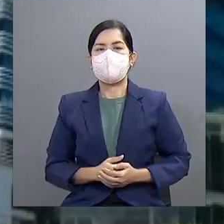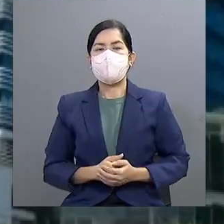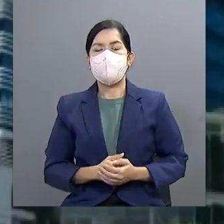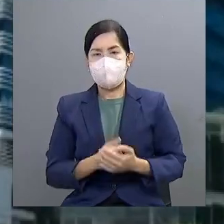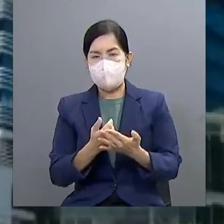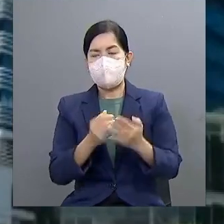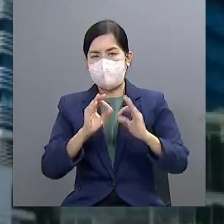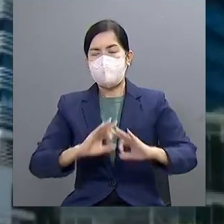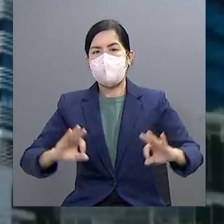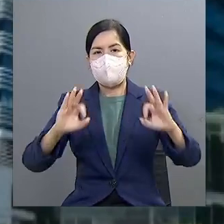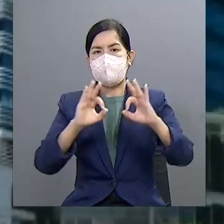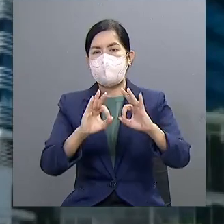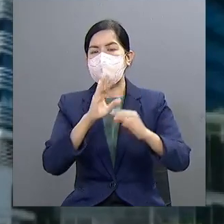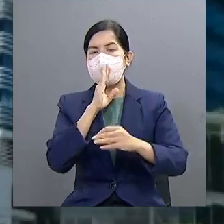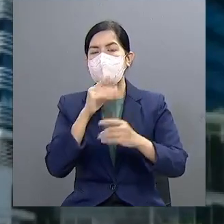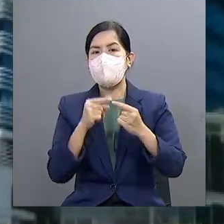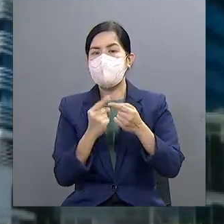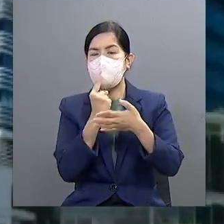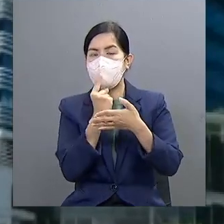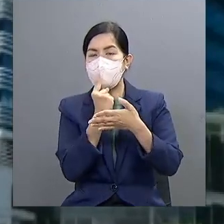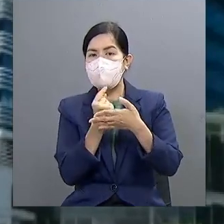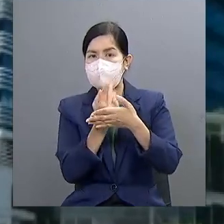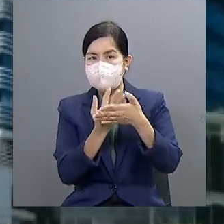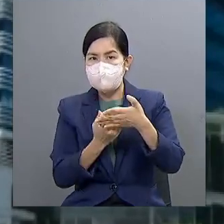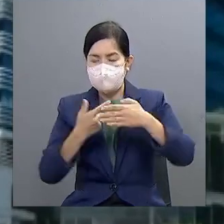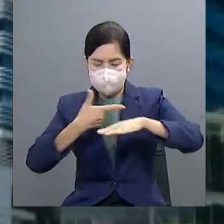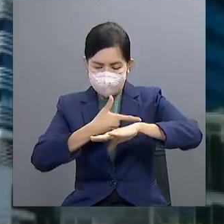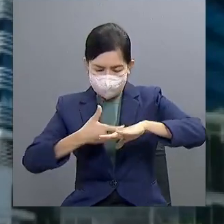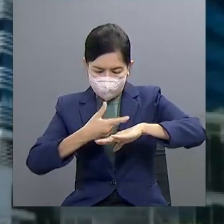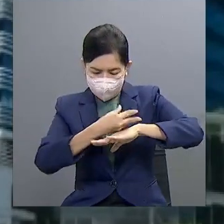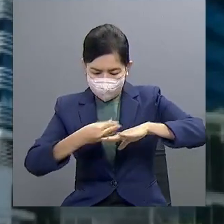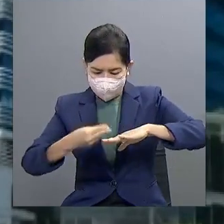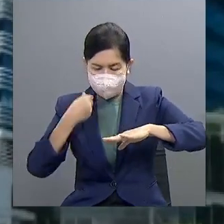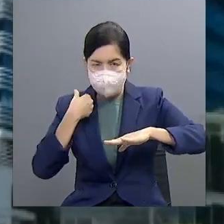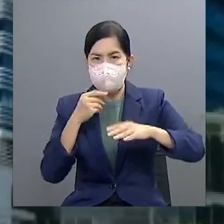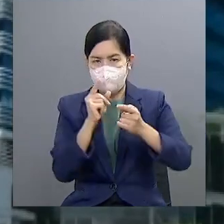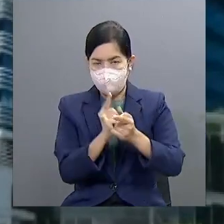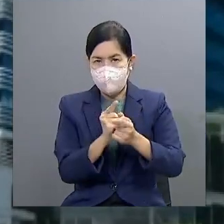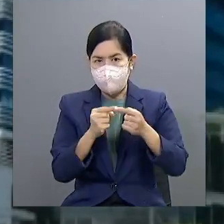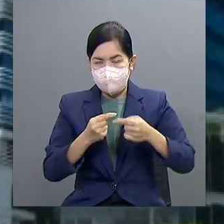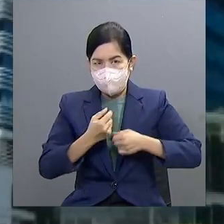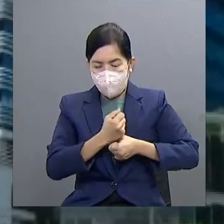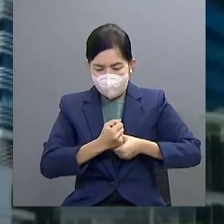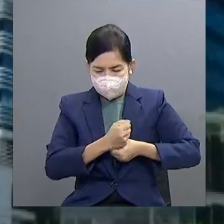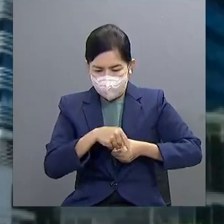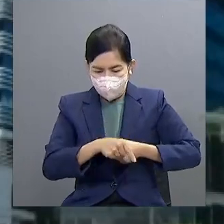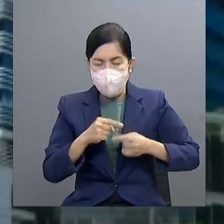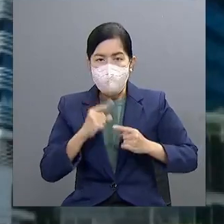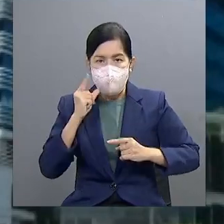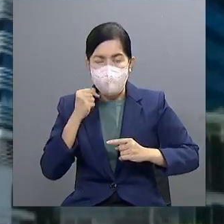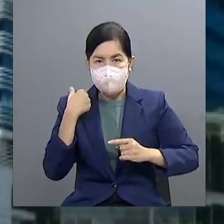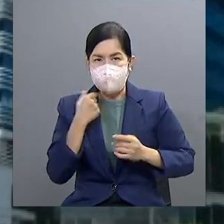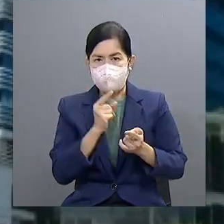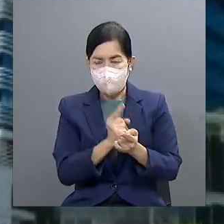ะเจาะเลือดเนี่ยปรากฏว่าเจอระดับของยากัญชาเนี่ยในน้ำนมมากกว่าในเลือดแม่นะคะน่ากลัวมากนะ